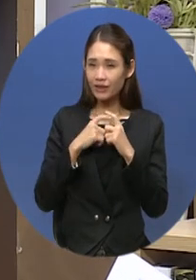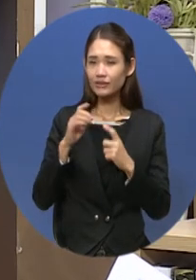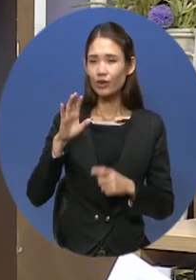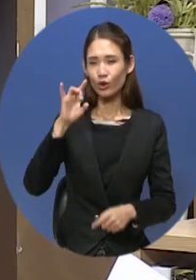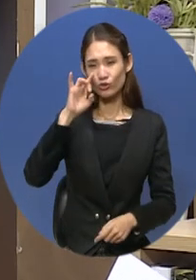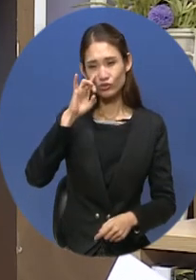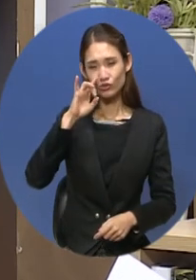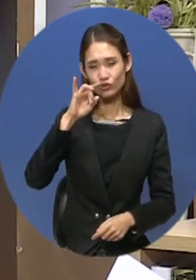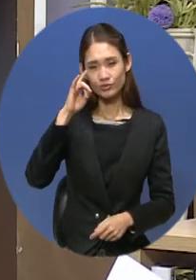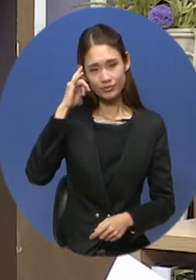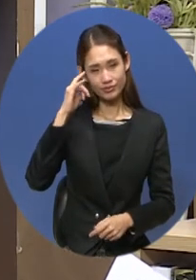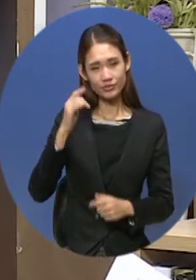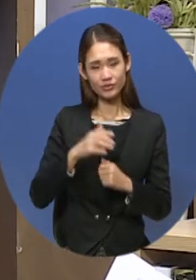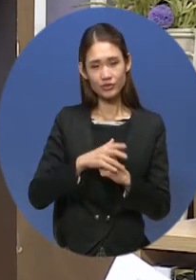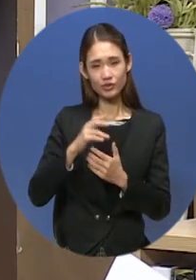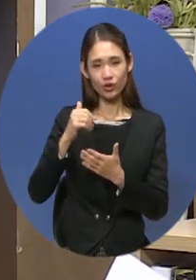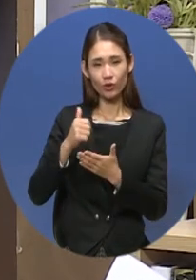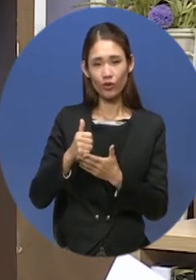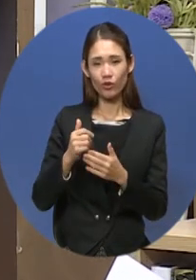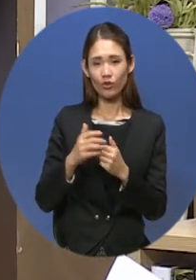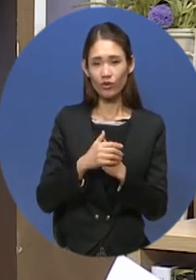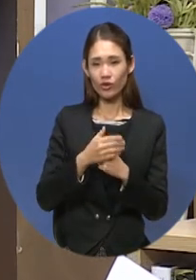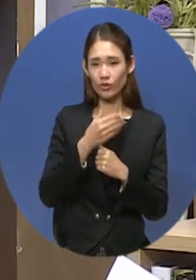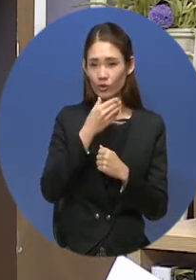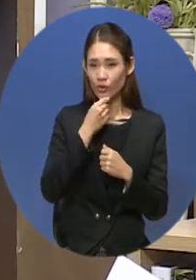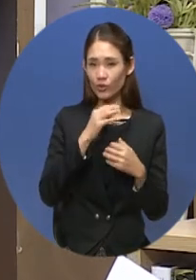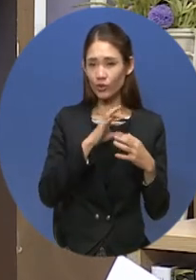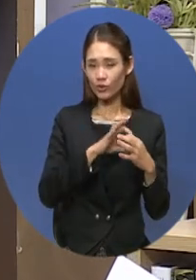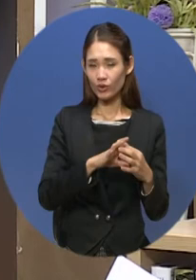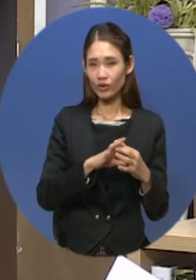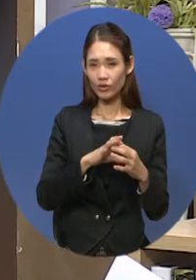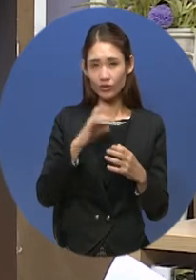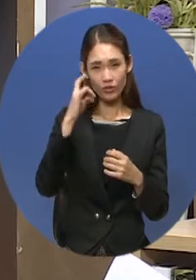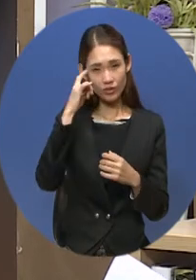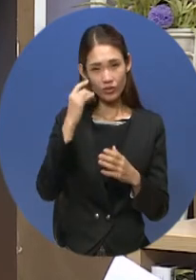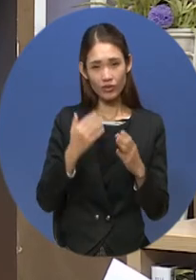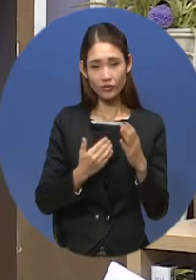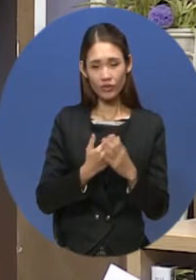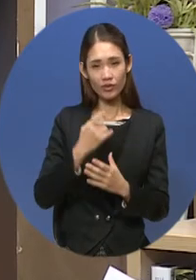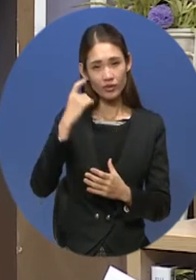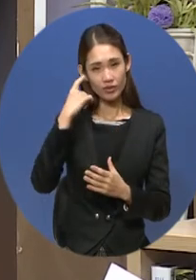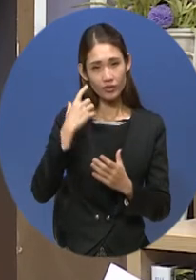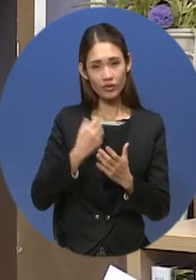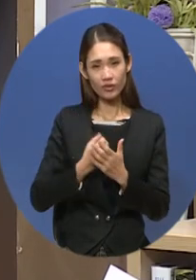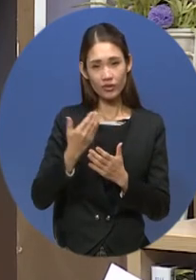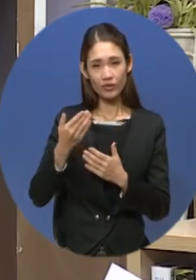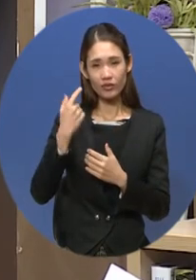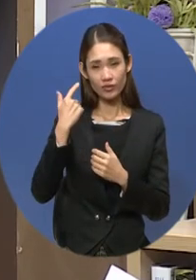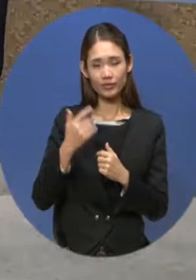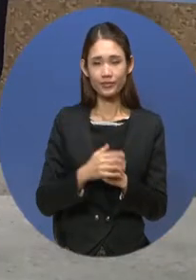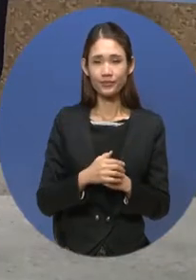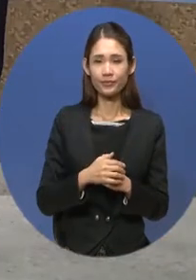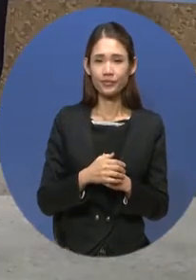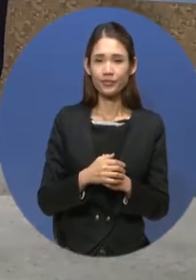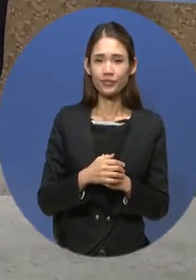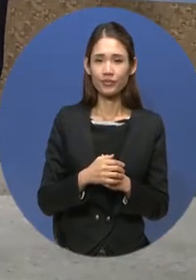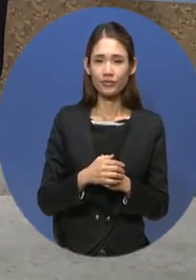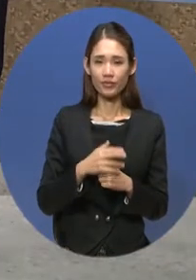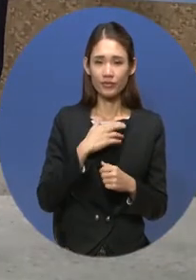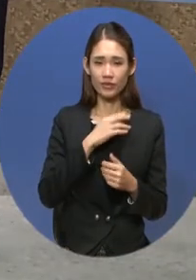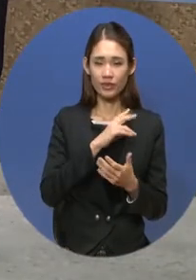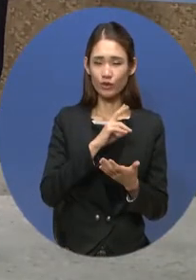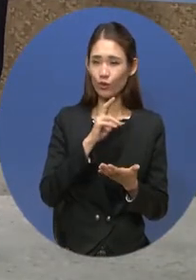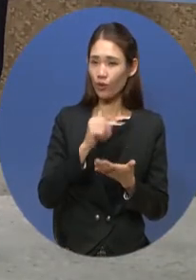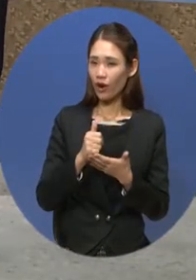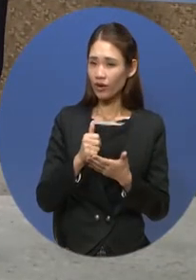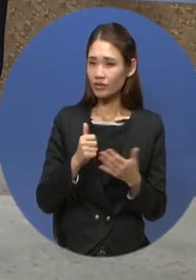게 생기는데요. 의원님께서는 어떻게 이렇게 복지 분야에 관심을 가질 생각을 하셨나요? 아, 제가 의원이 되기